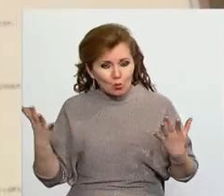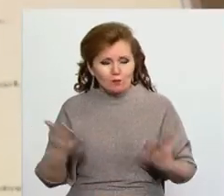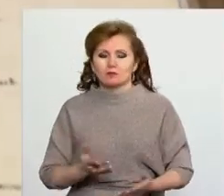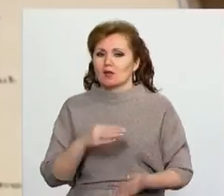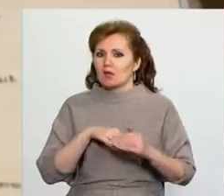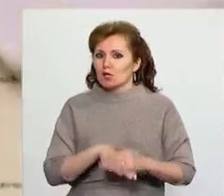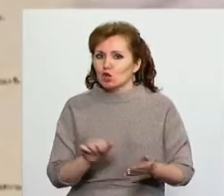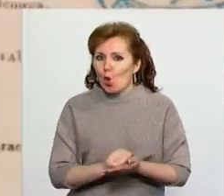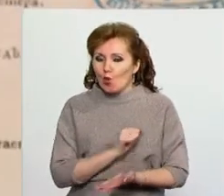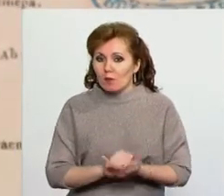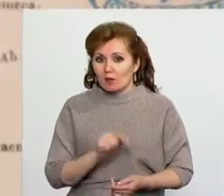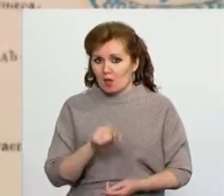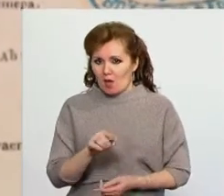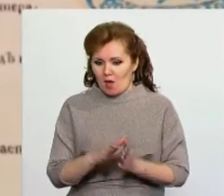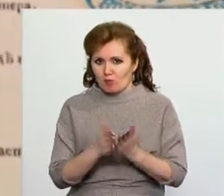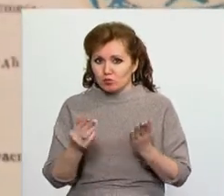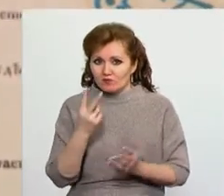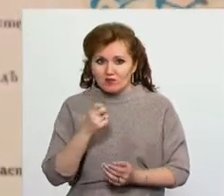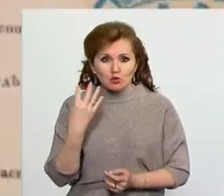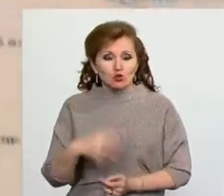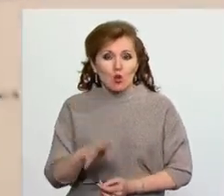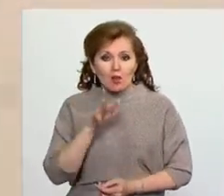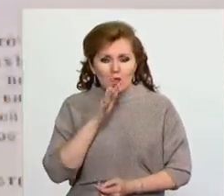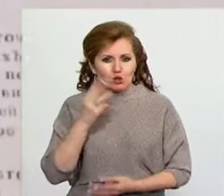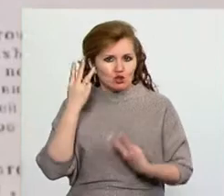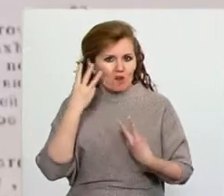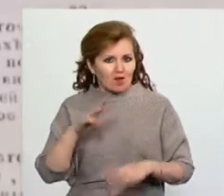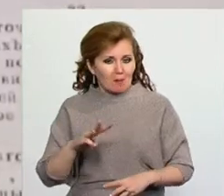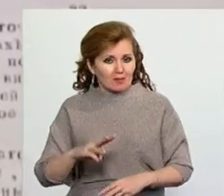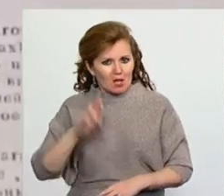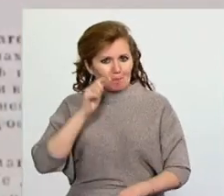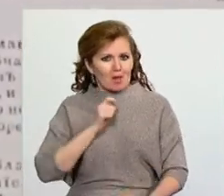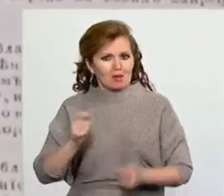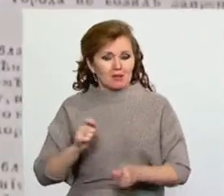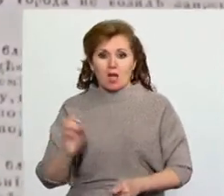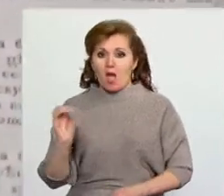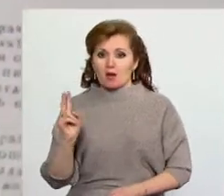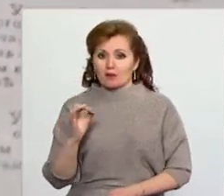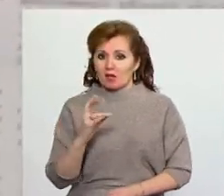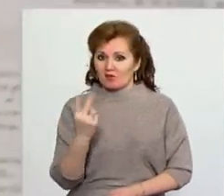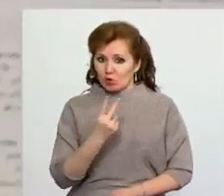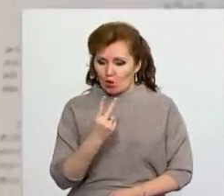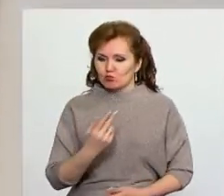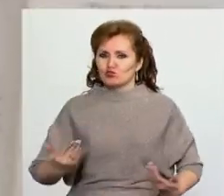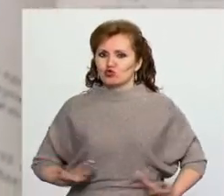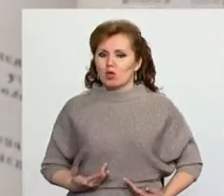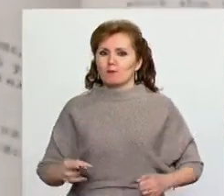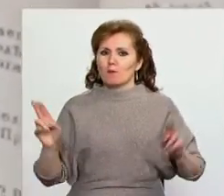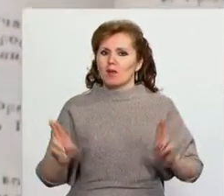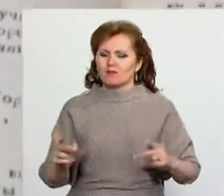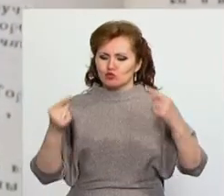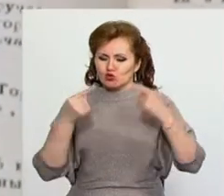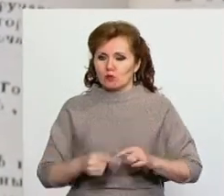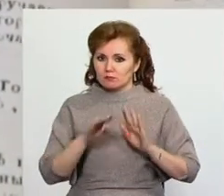скоро 240 лет. Современники императрицы Екатерины II жили по правилам, четко в нем расписанным. 14